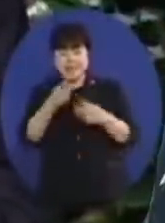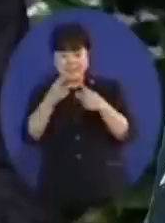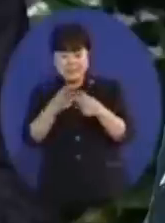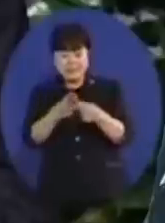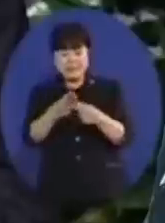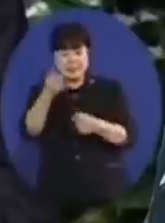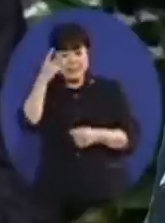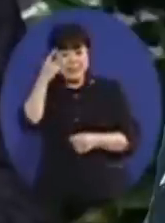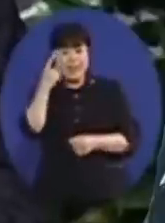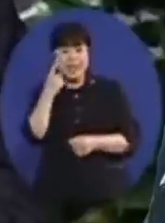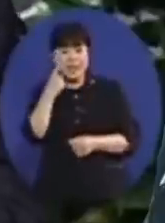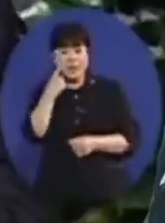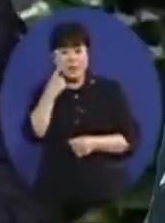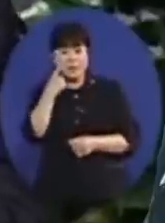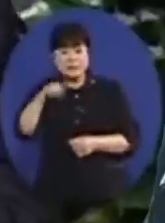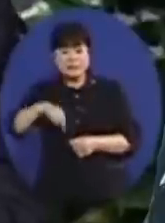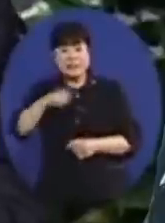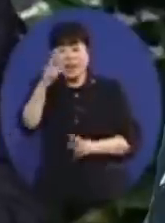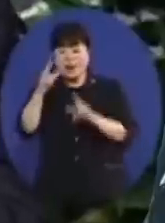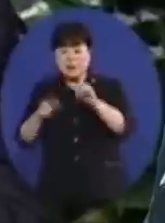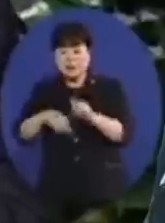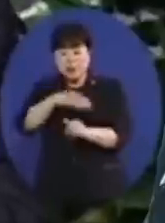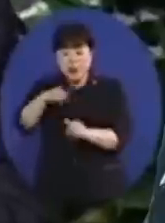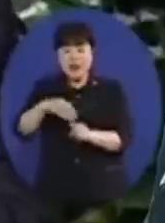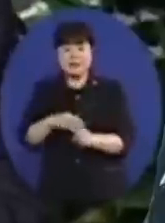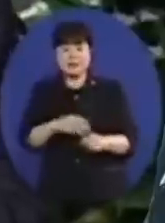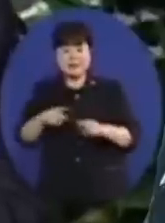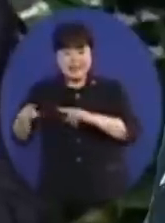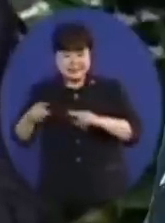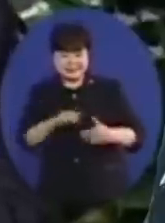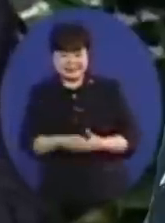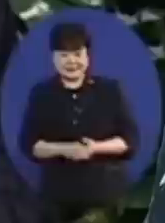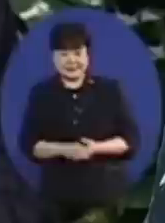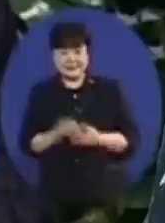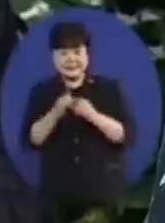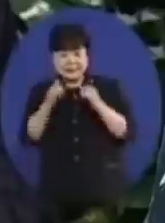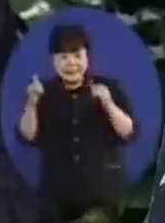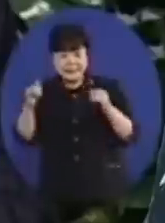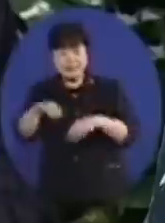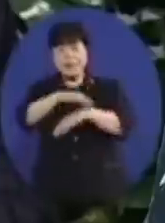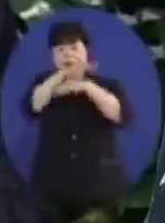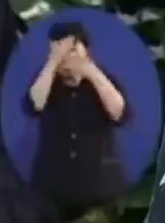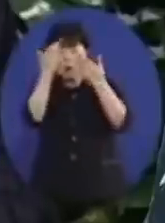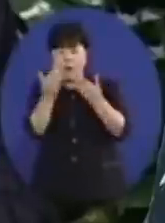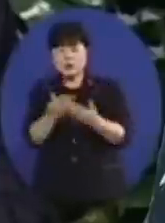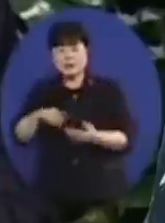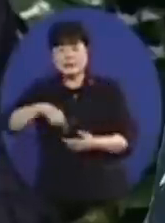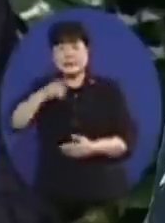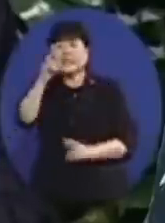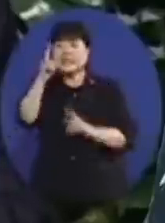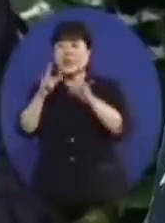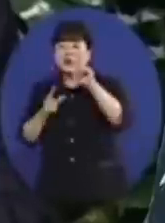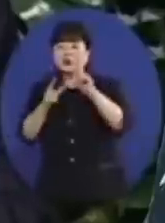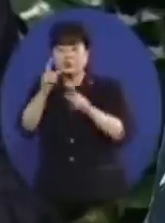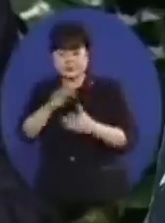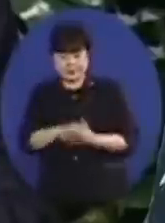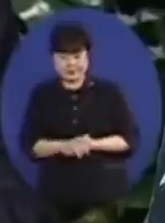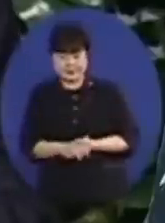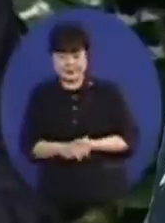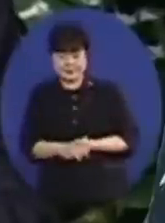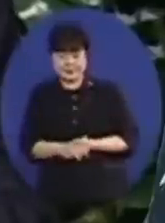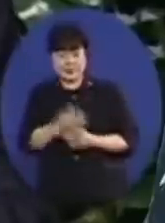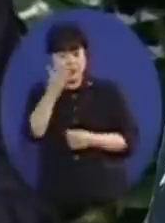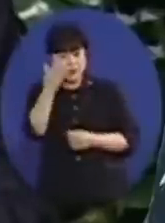셋째로 생각해 보고 싶은 것은 자화상과 삶의 환경인 것입니다 우리 모든 사람은 자화상을 가지고 있어요